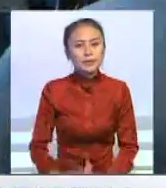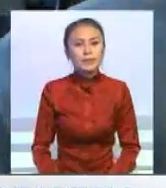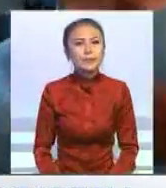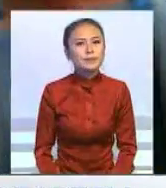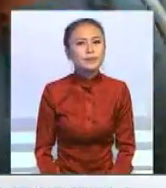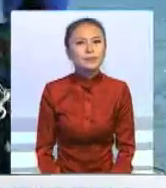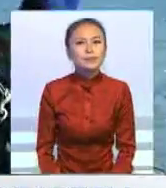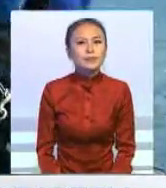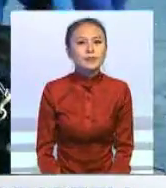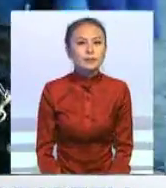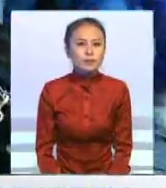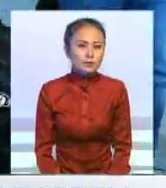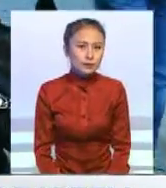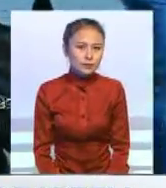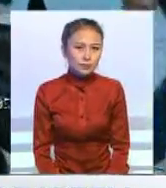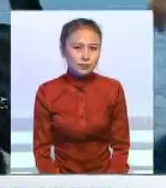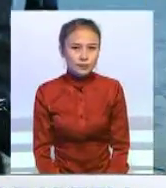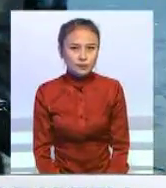келді.